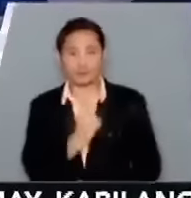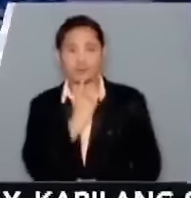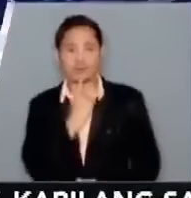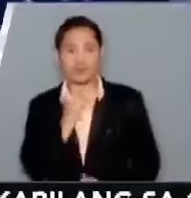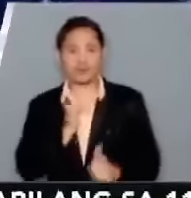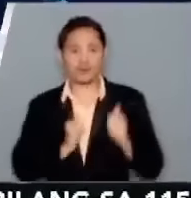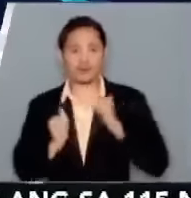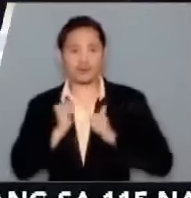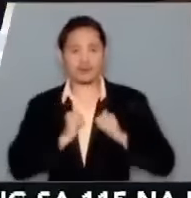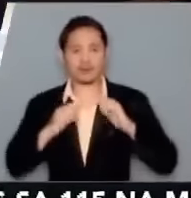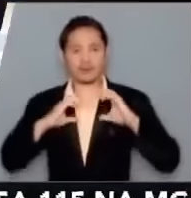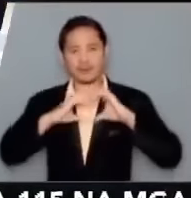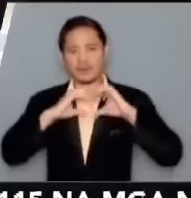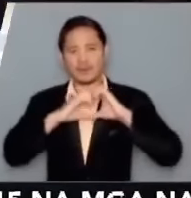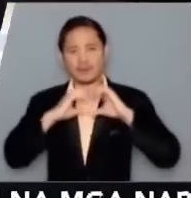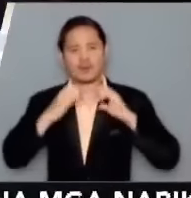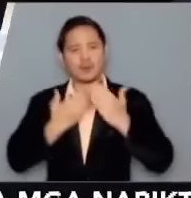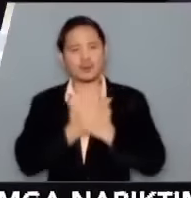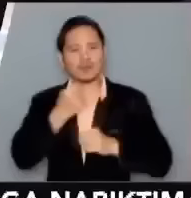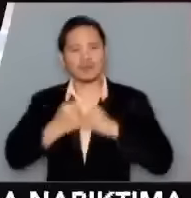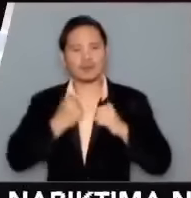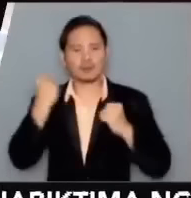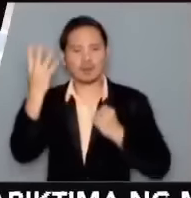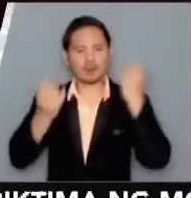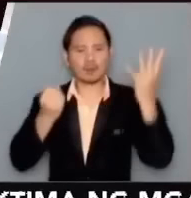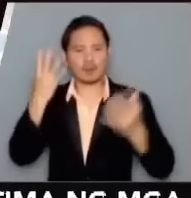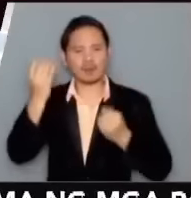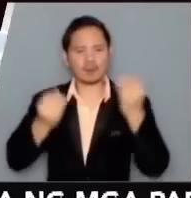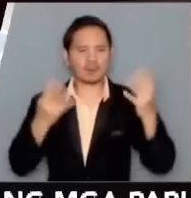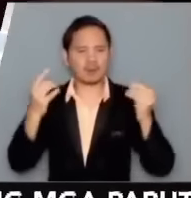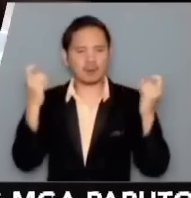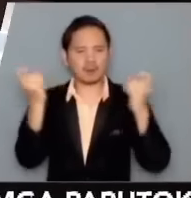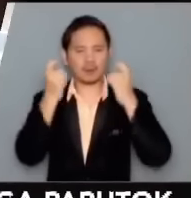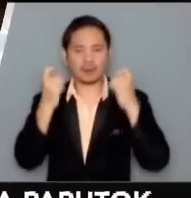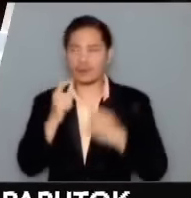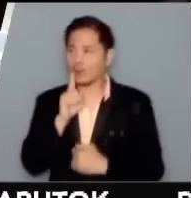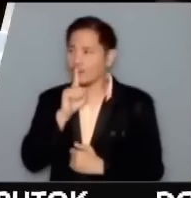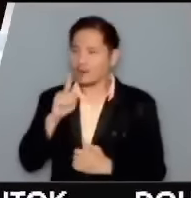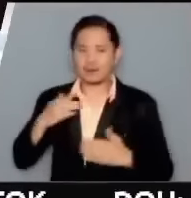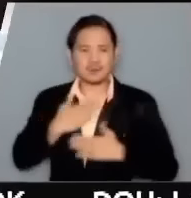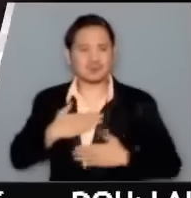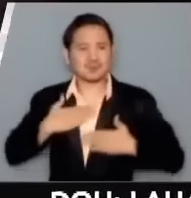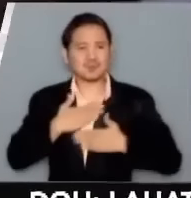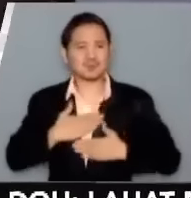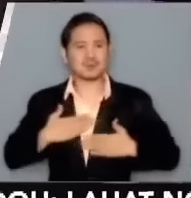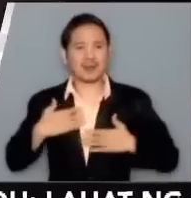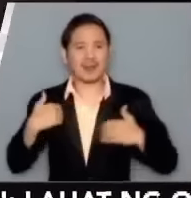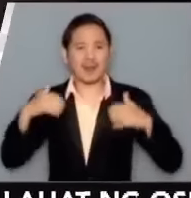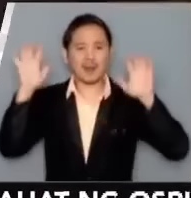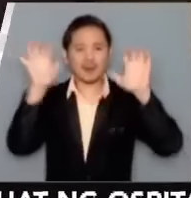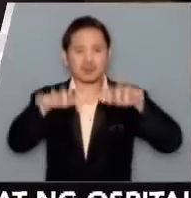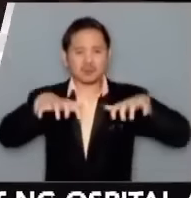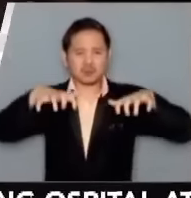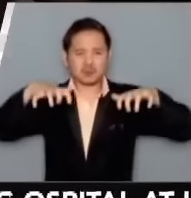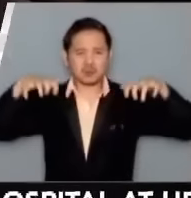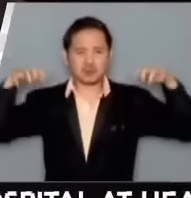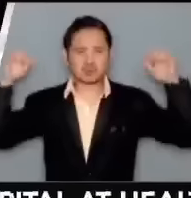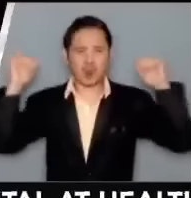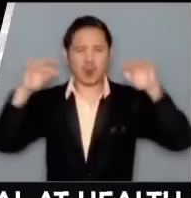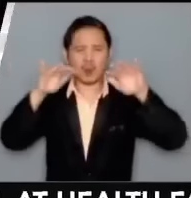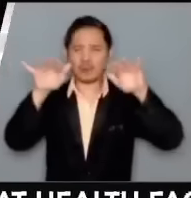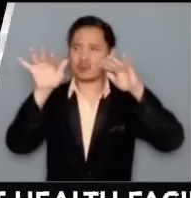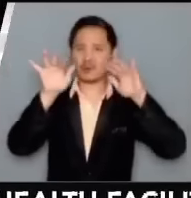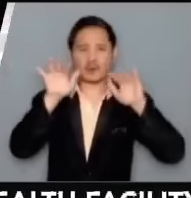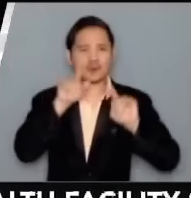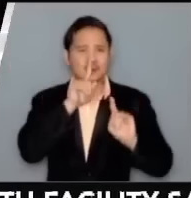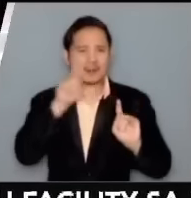Year's Countdown. Masaya, masaya, grabe. Napakaraming tao and naramdaman namin na talagang